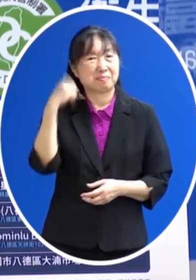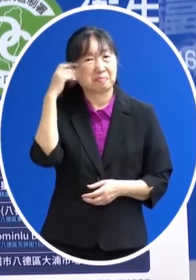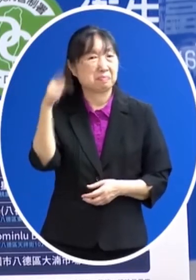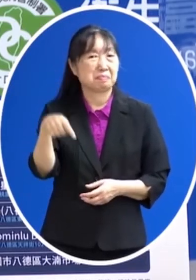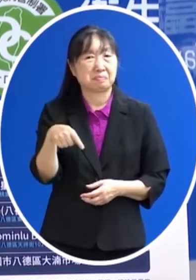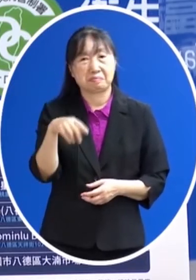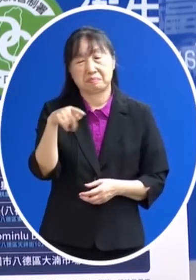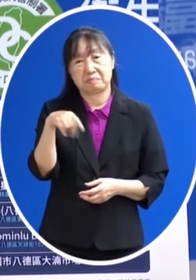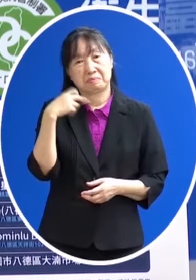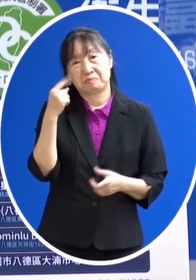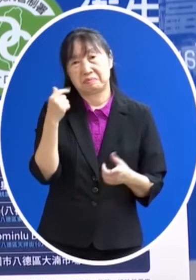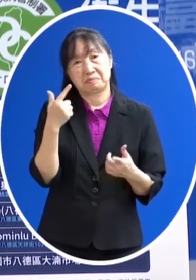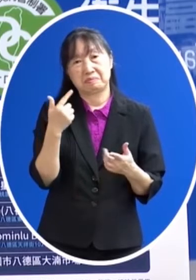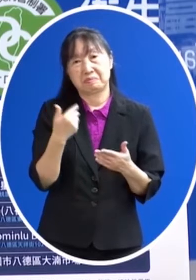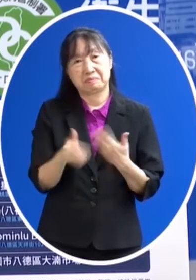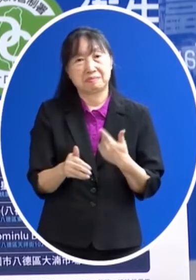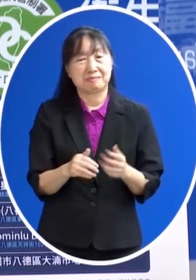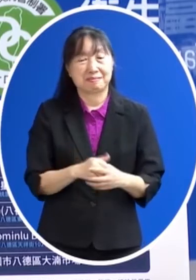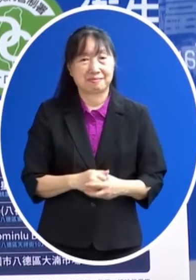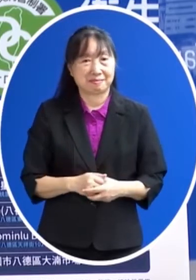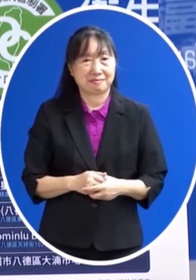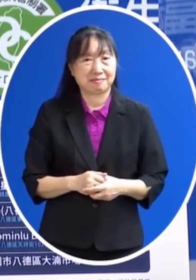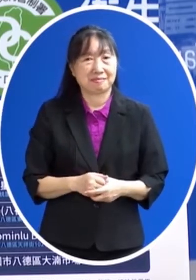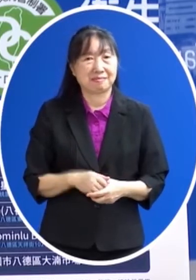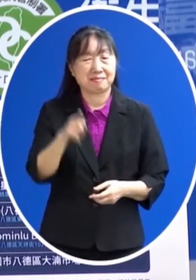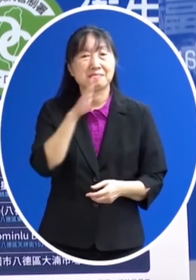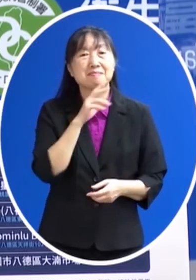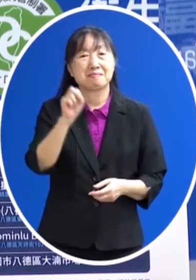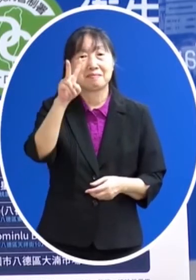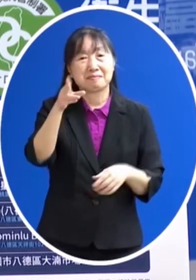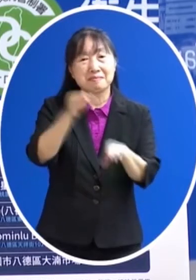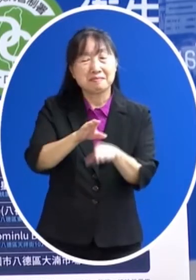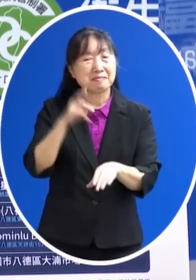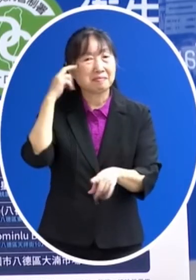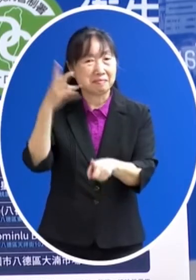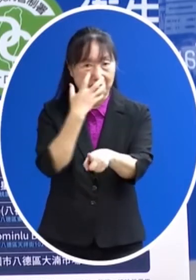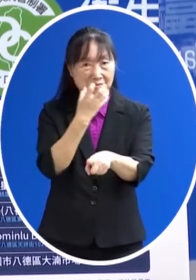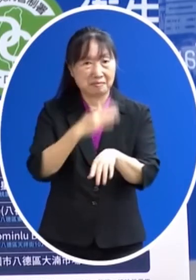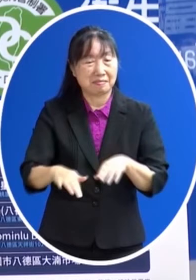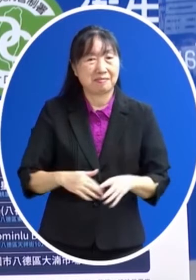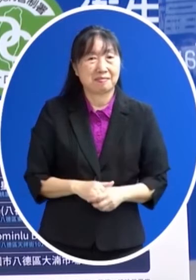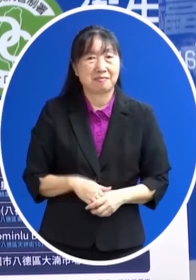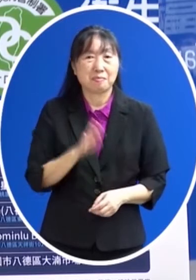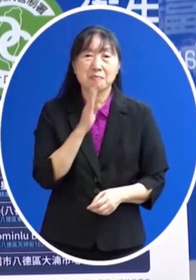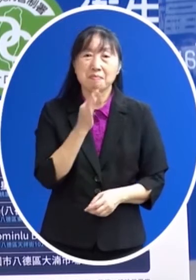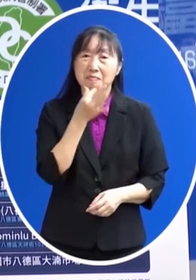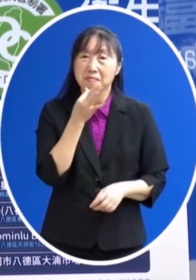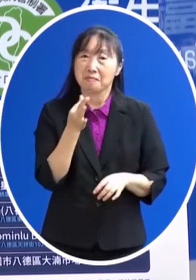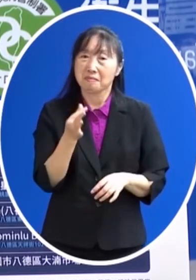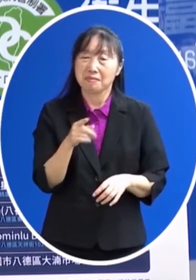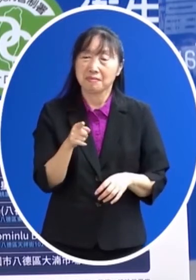你拿来蒙我哈，它倍数200倍嘛。哦，那可是风险可能